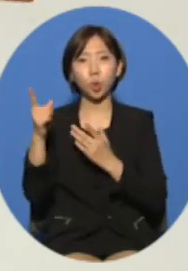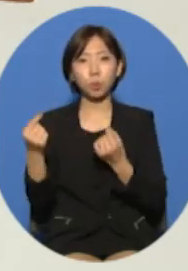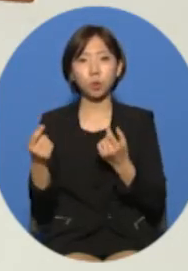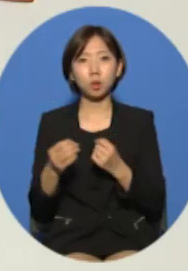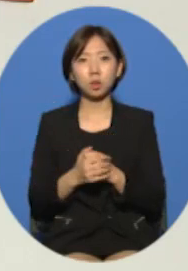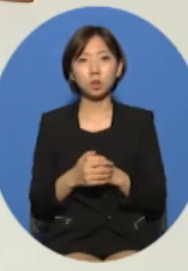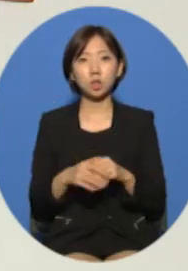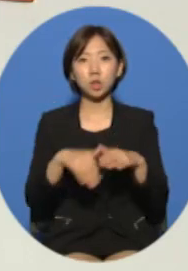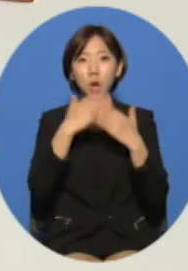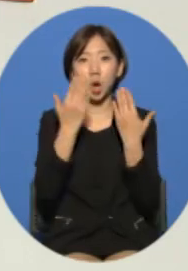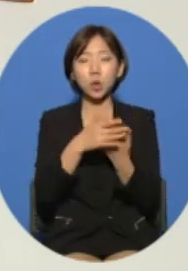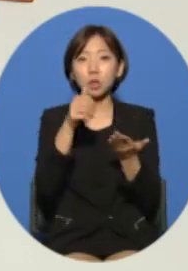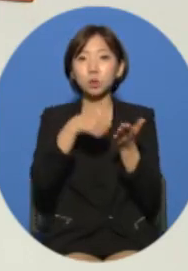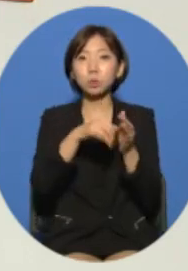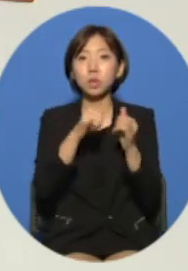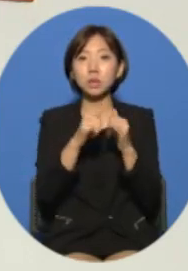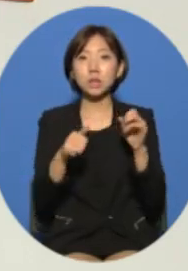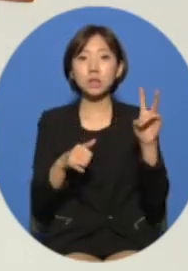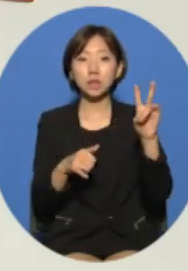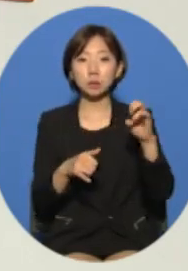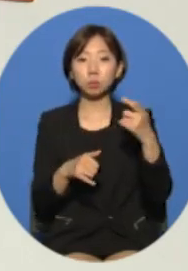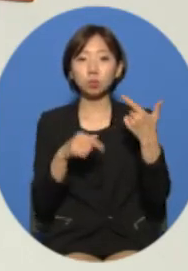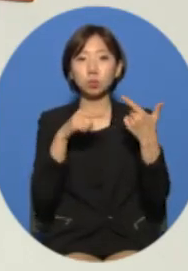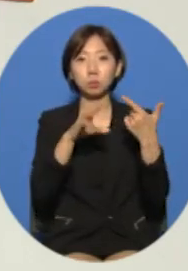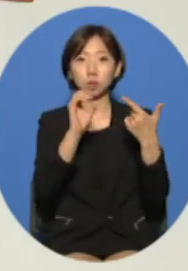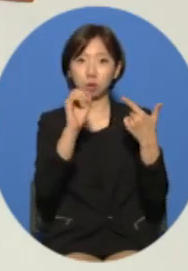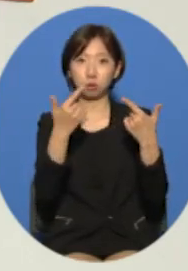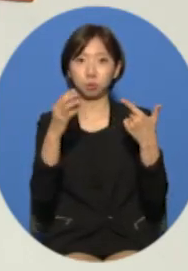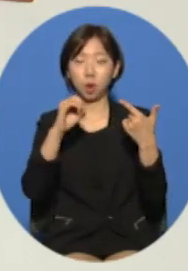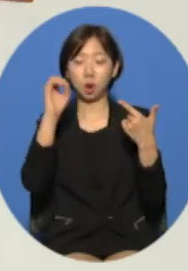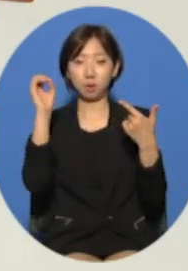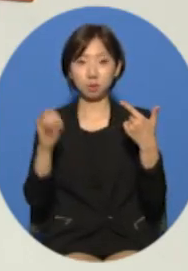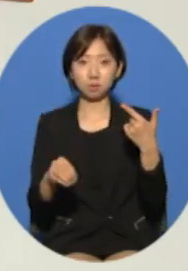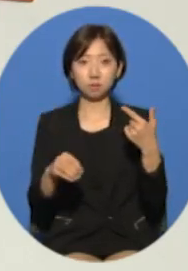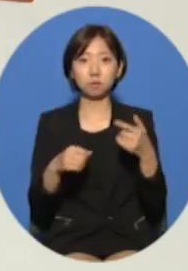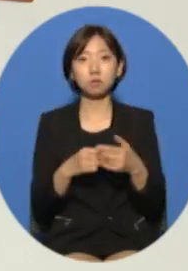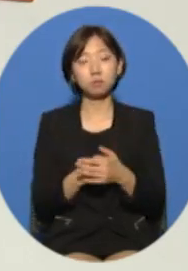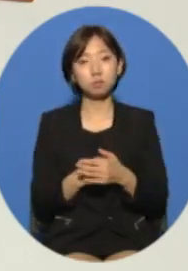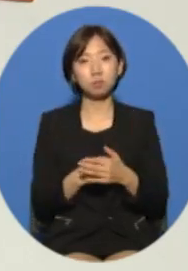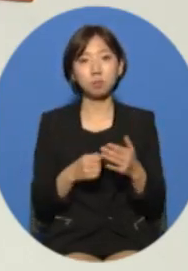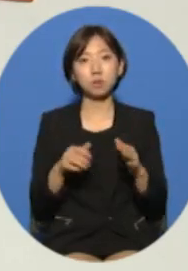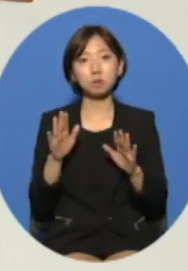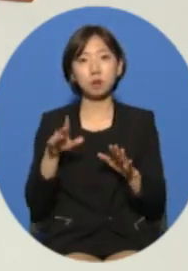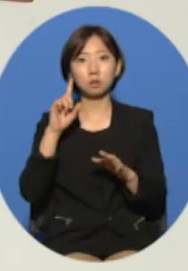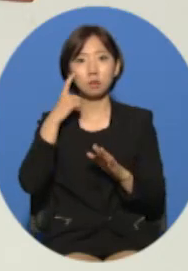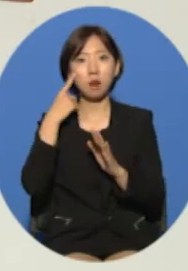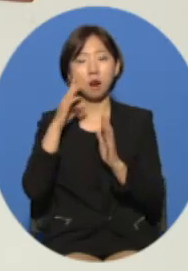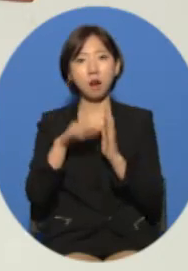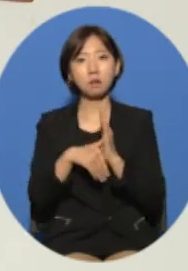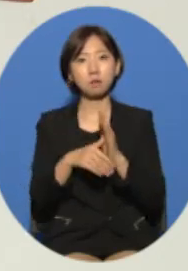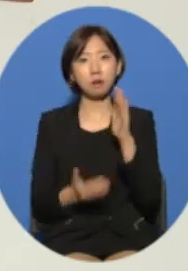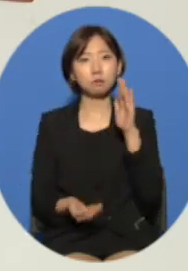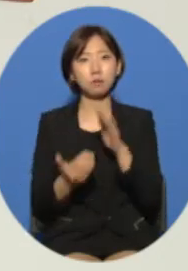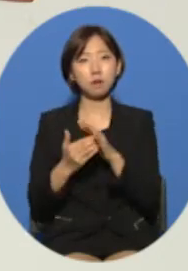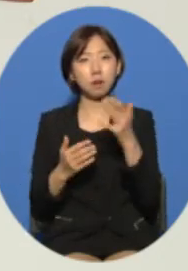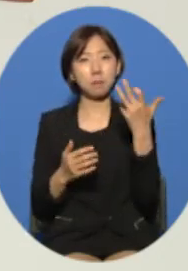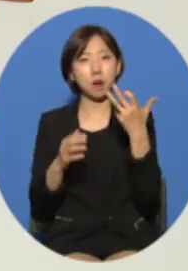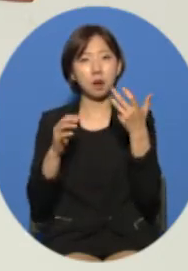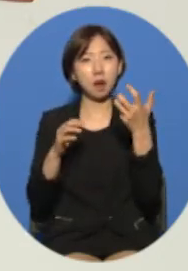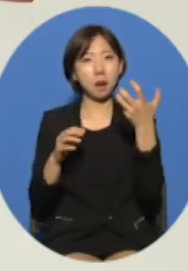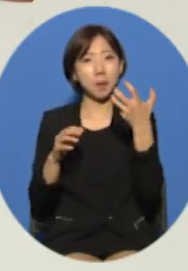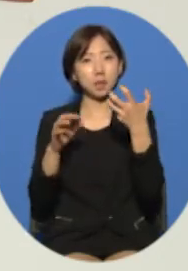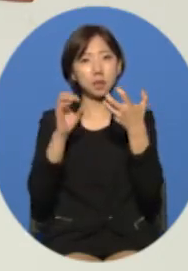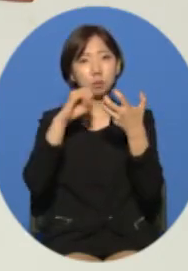유권자의 26.06%. 그렇습니다. 네. 예, 그래서 제 생각에는 한 80%도 조금 넘지 않을까.